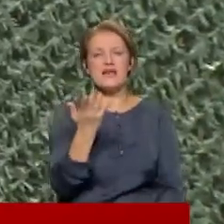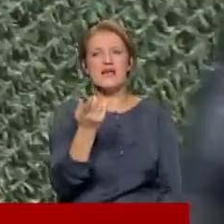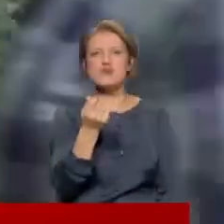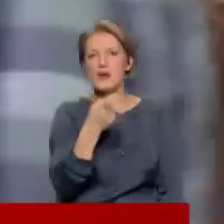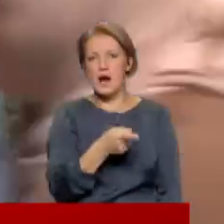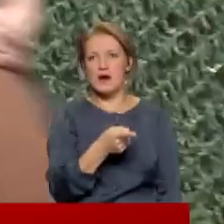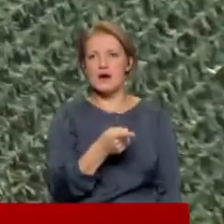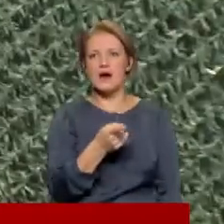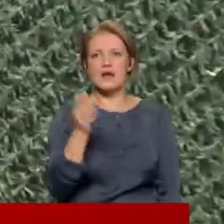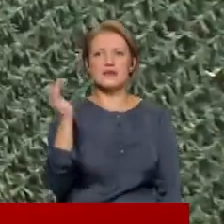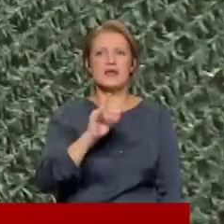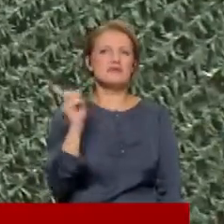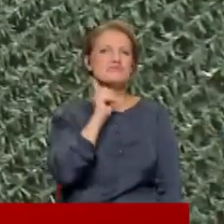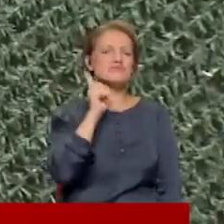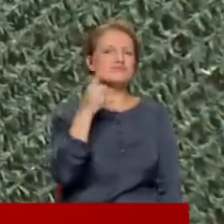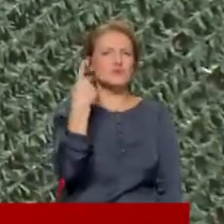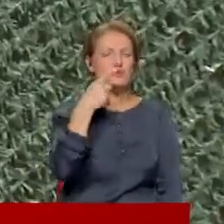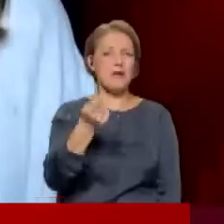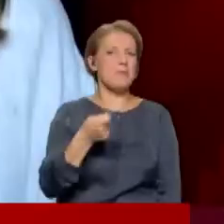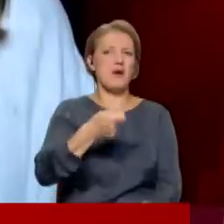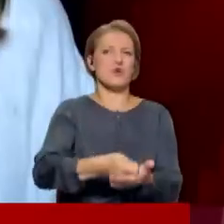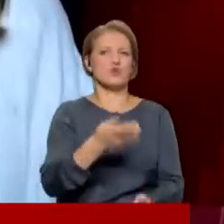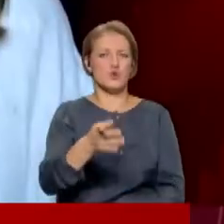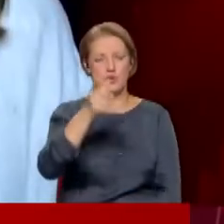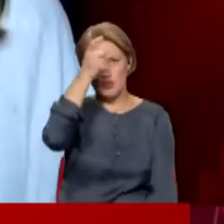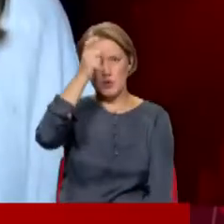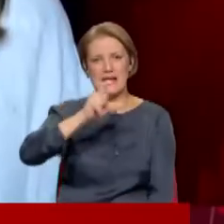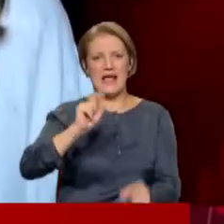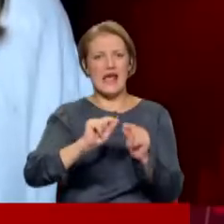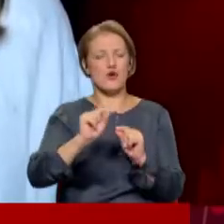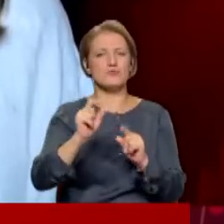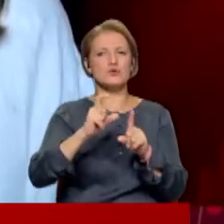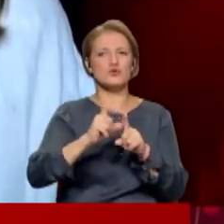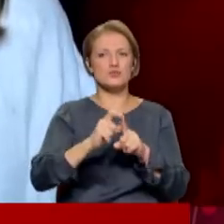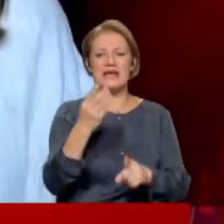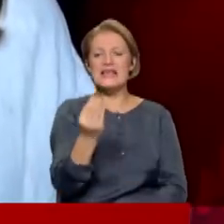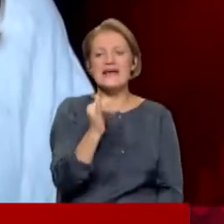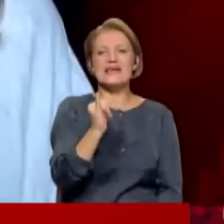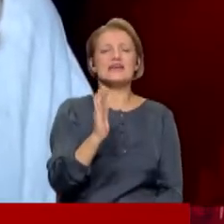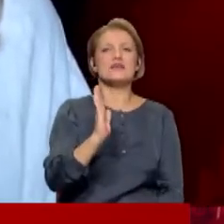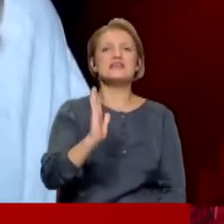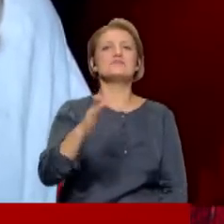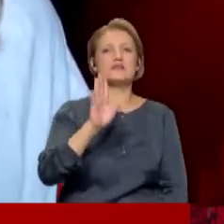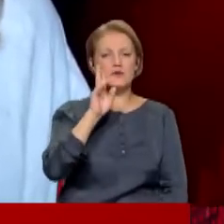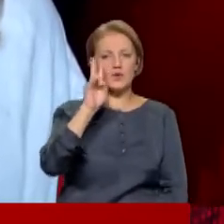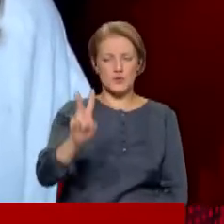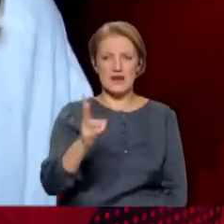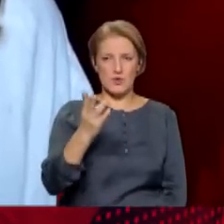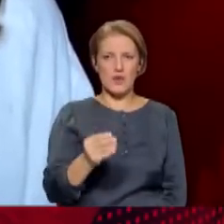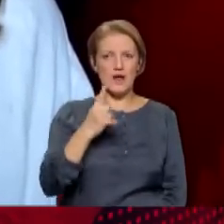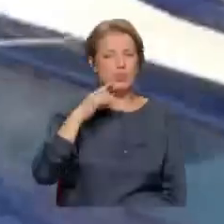ederineyken gelen popülasyon nedeniyle ne ödeniyor? Ülkedeki ekonomik durumun iyiliğe gitmediğinin göstergesi